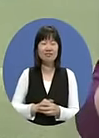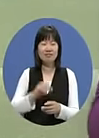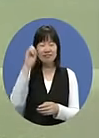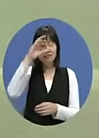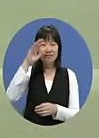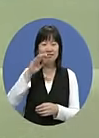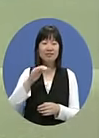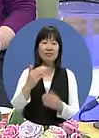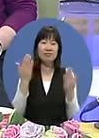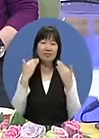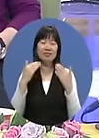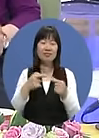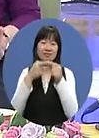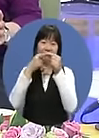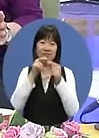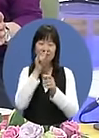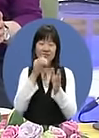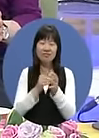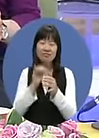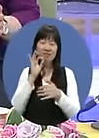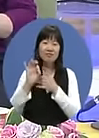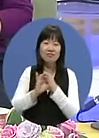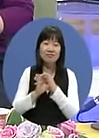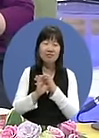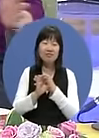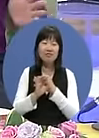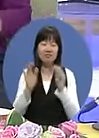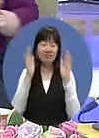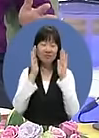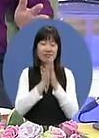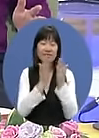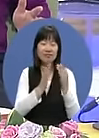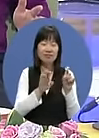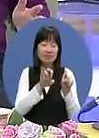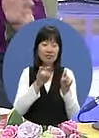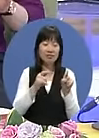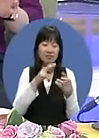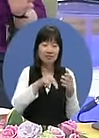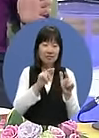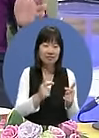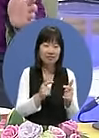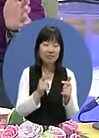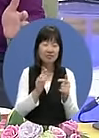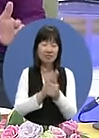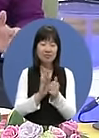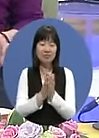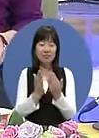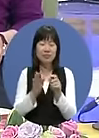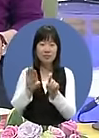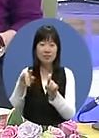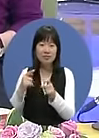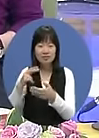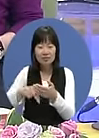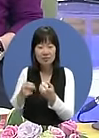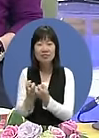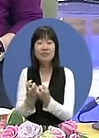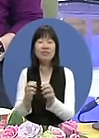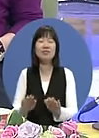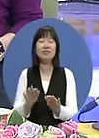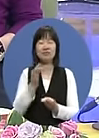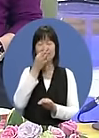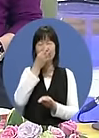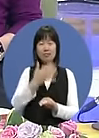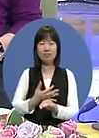전교 1등을 했다? 야, 만약에 그러면 교과서를 10번 보지 않고 참고서를 10번 봤다면 어떻게 됐을 것 같아요? 아,